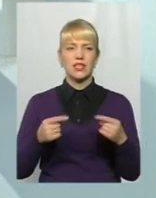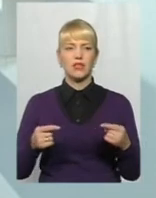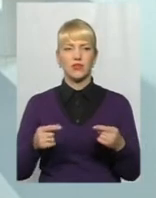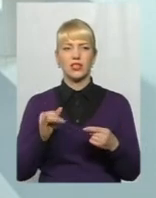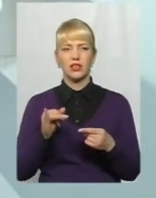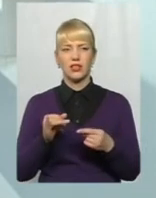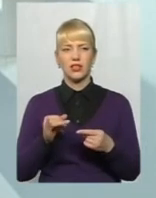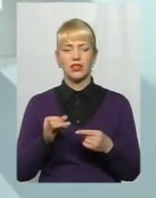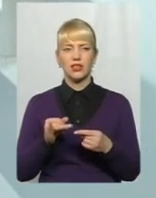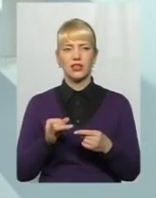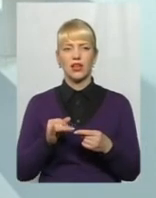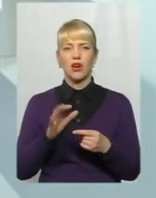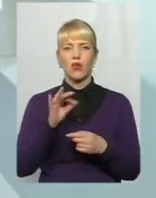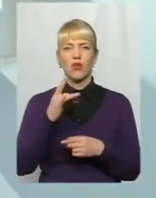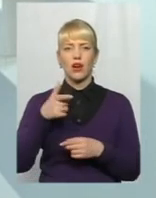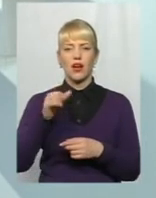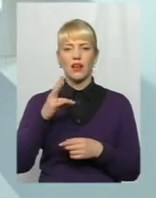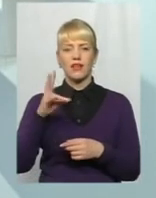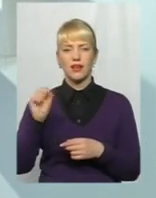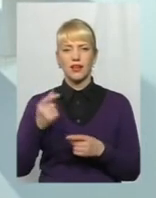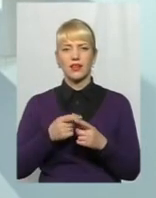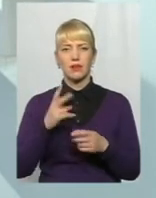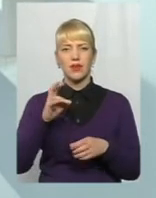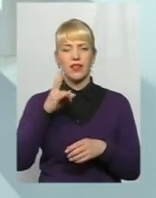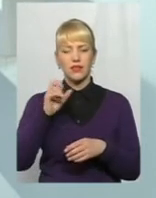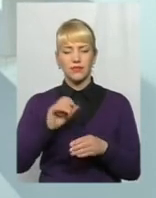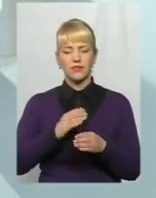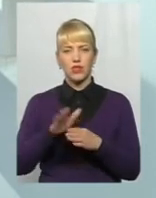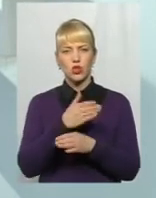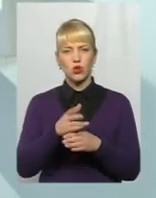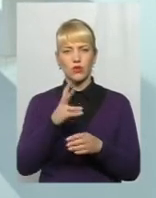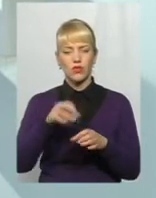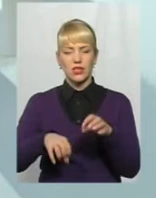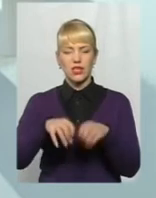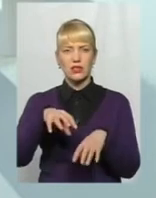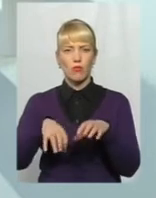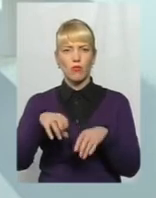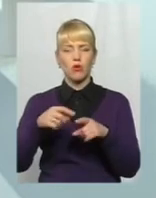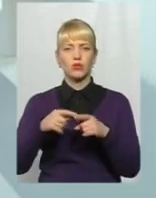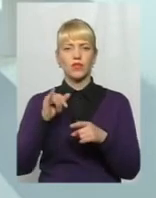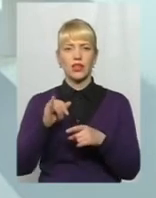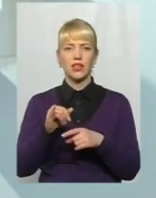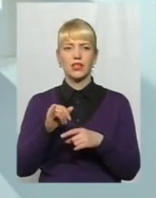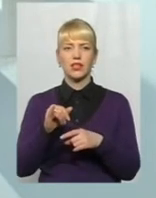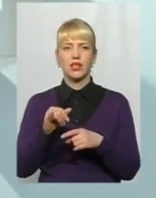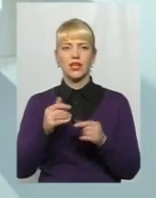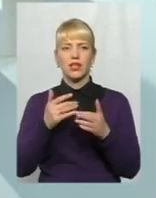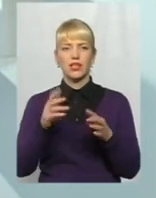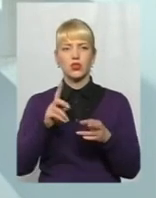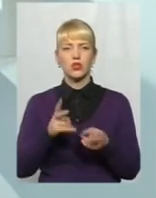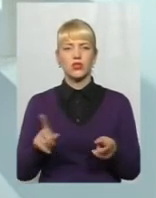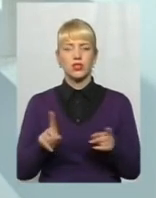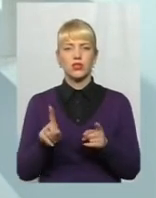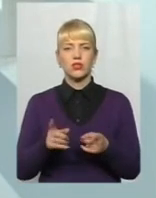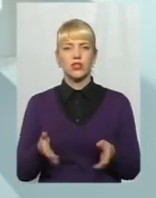зброджування. Тобто органіка йде на зброджування, відсортовується і, крім того, з інших які залишаються